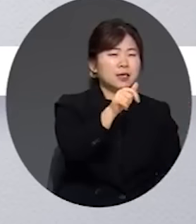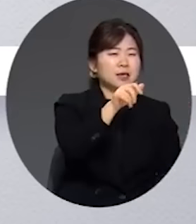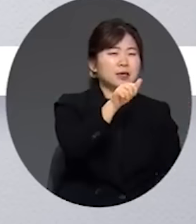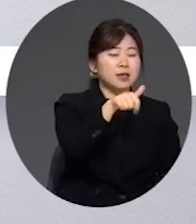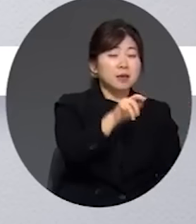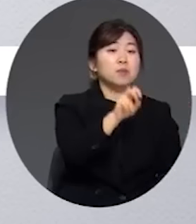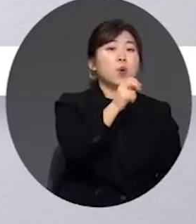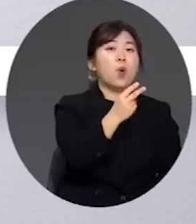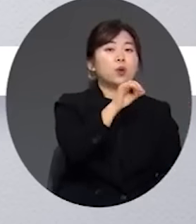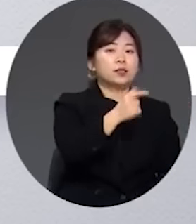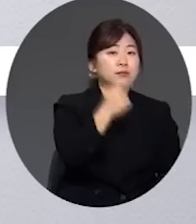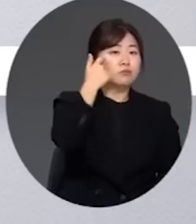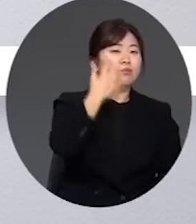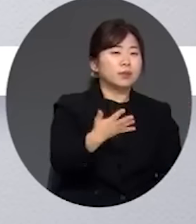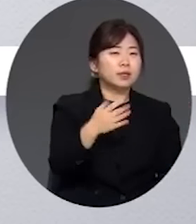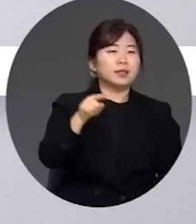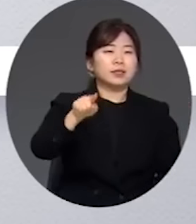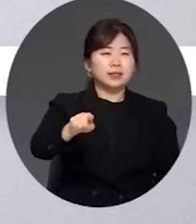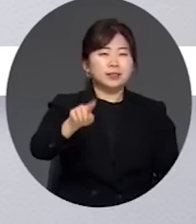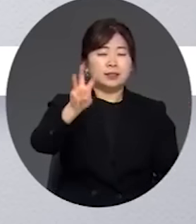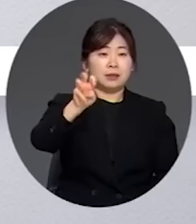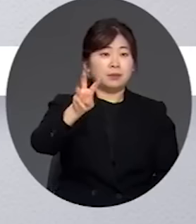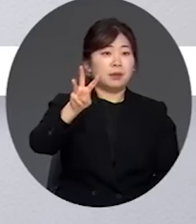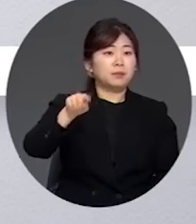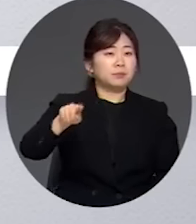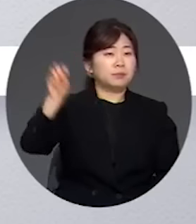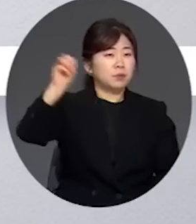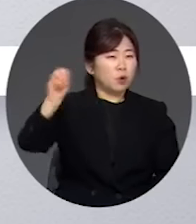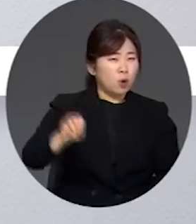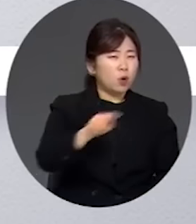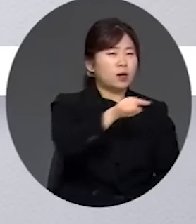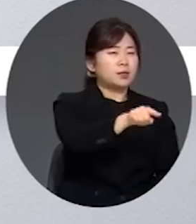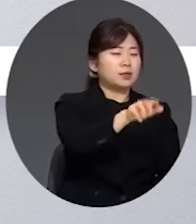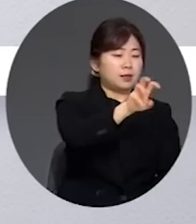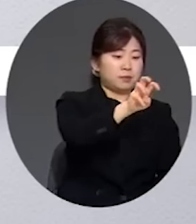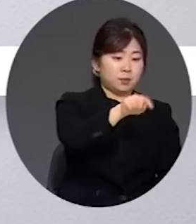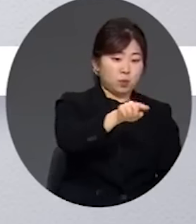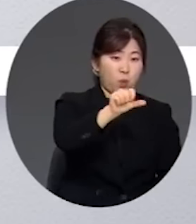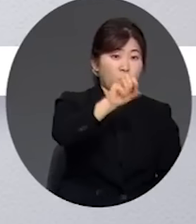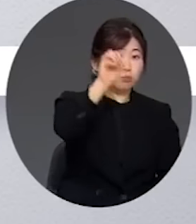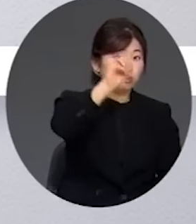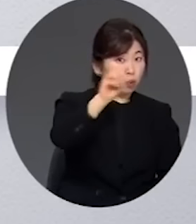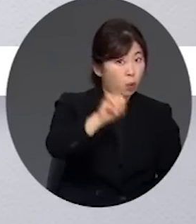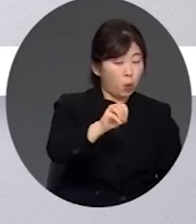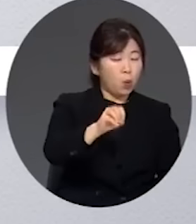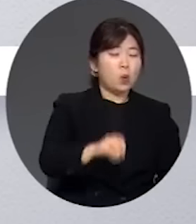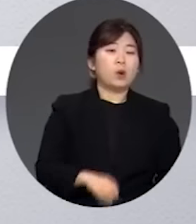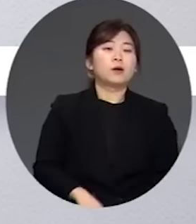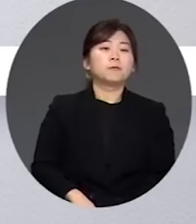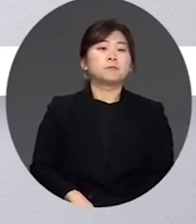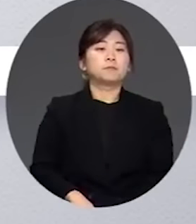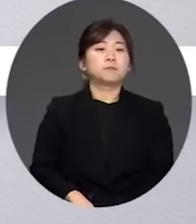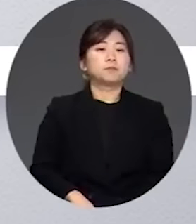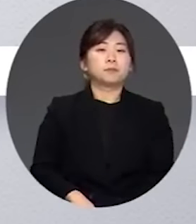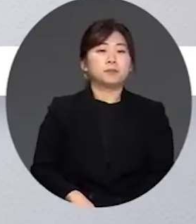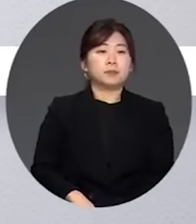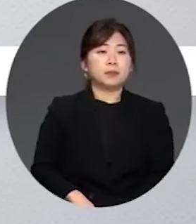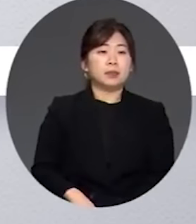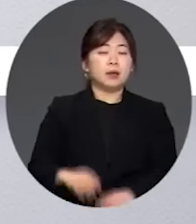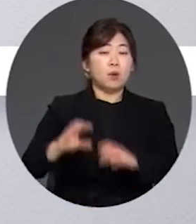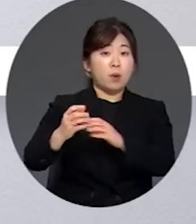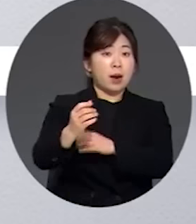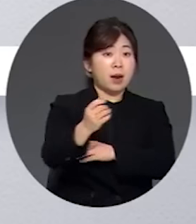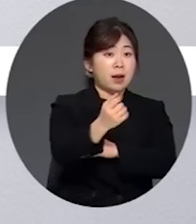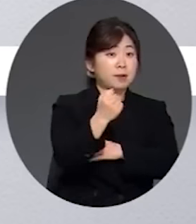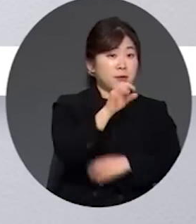대결에선 이재영 33% 김효훈 30.5% 오차범위 아니었습니다 국민의